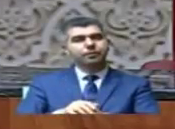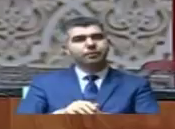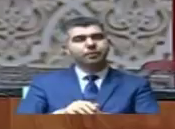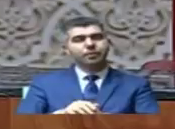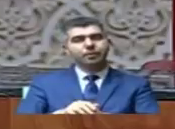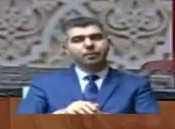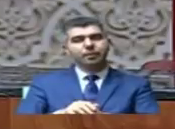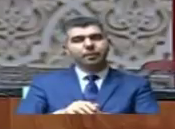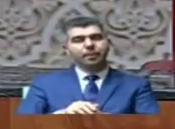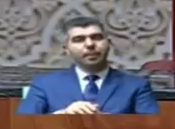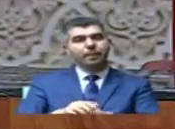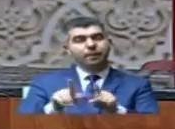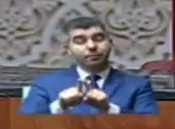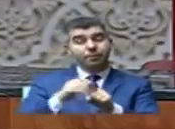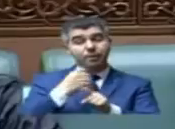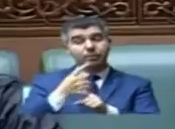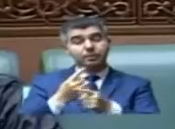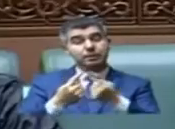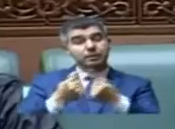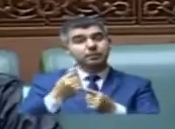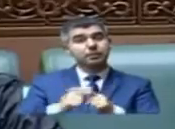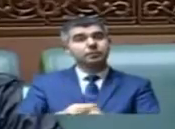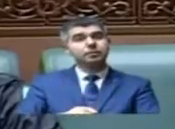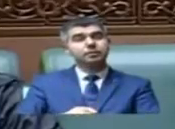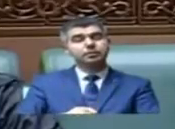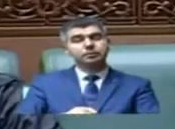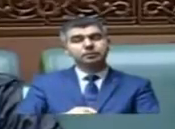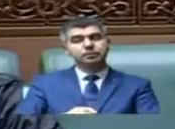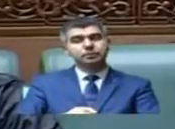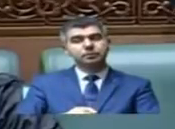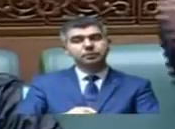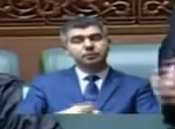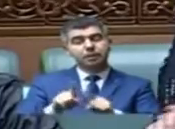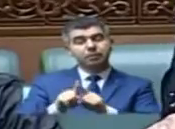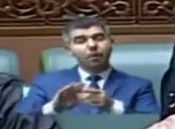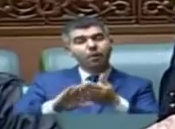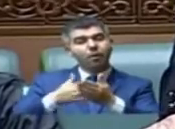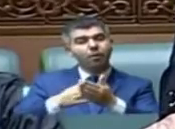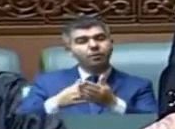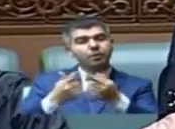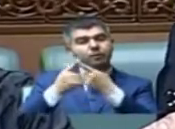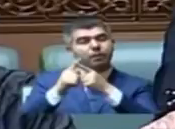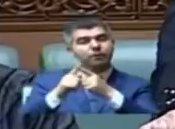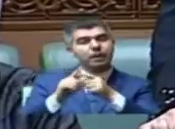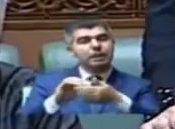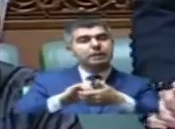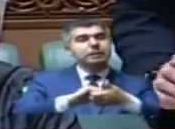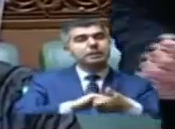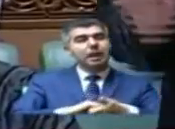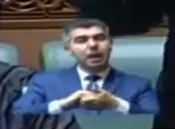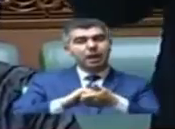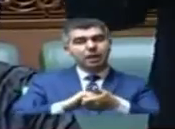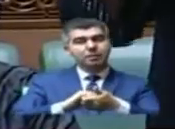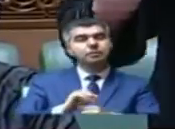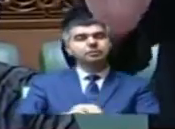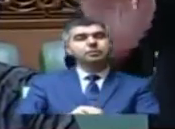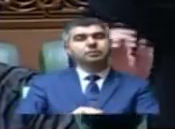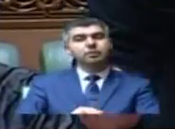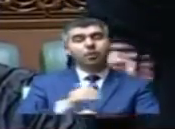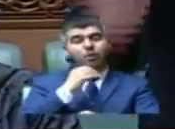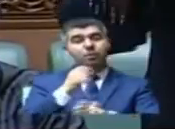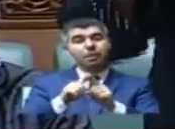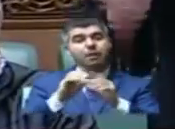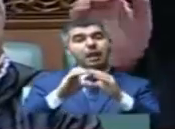إنما في الجامعة الوطنية لعمال ومطفي الجامعة المنضوية التي تحت لواء اتحاد المغرب الشغل